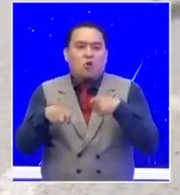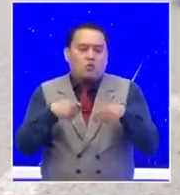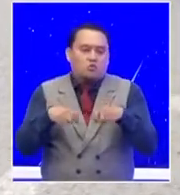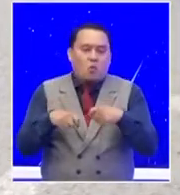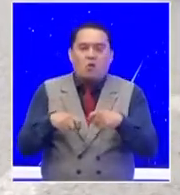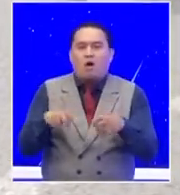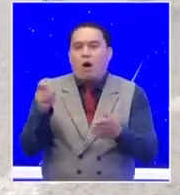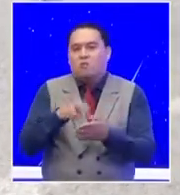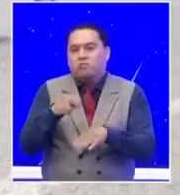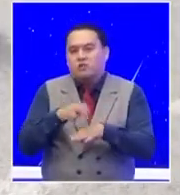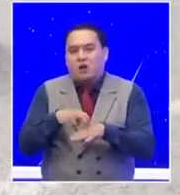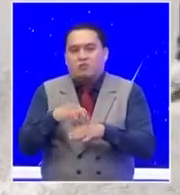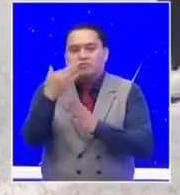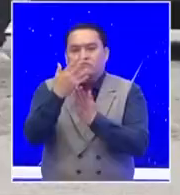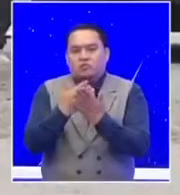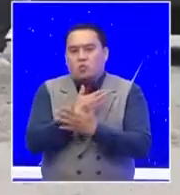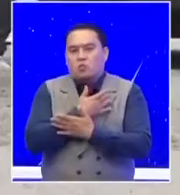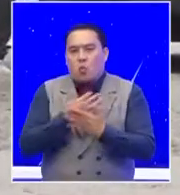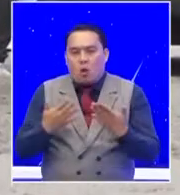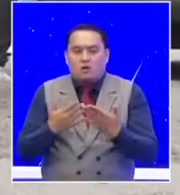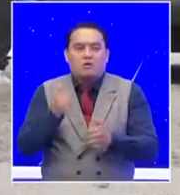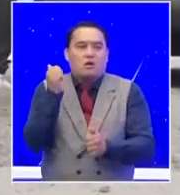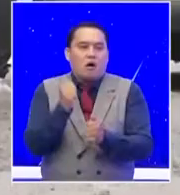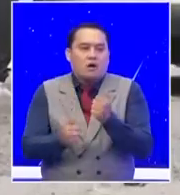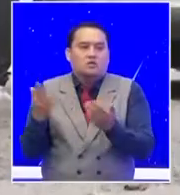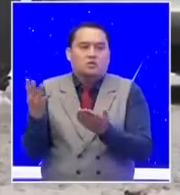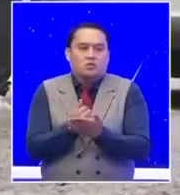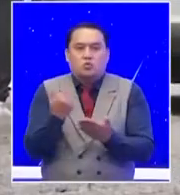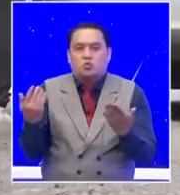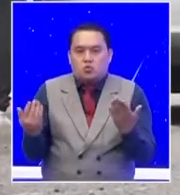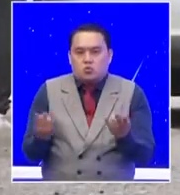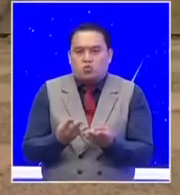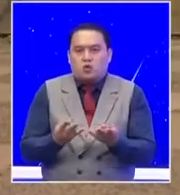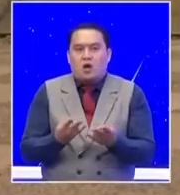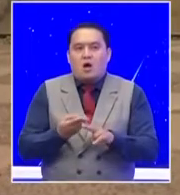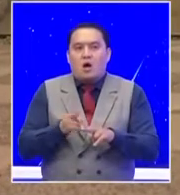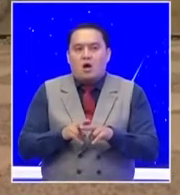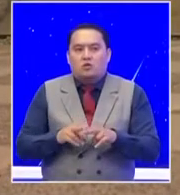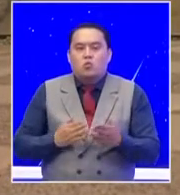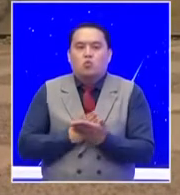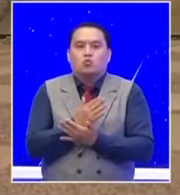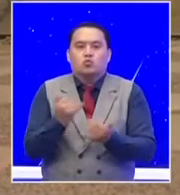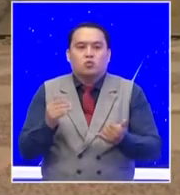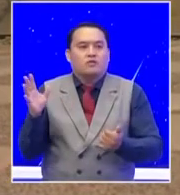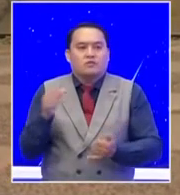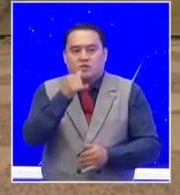фотостудии, аптеки. Перечислять можно долго. Каждый найдет для себя нужное, но доступ к этим услугам имеют не